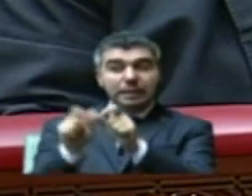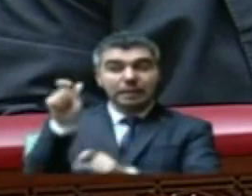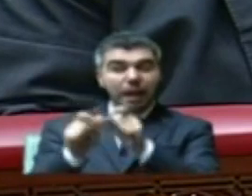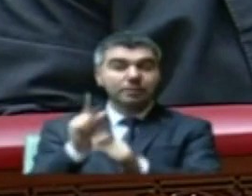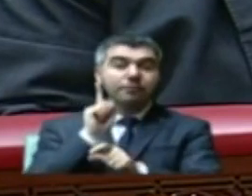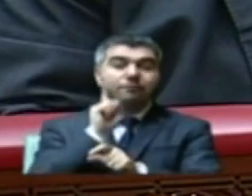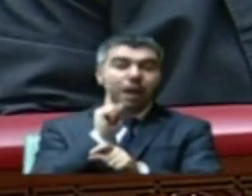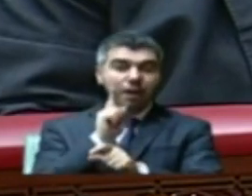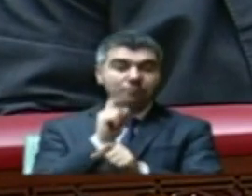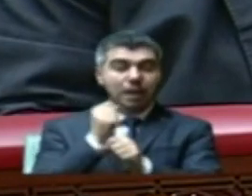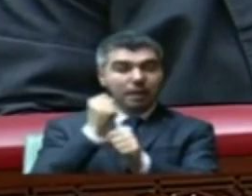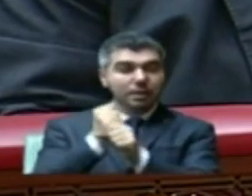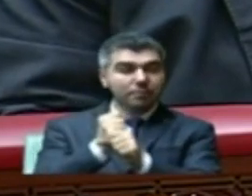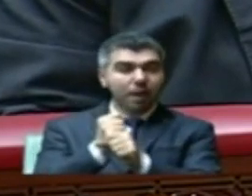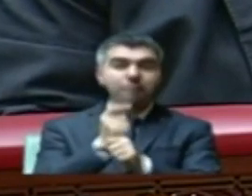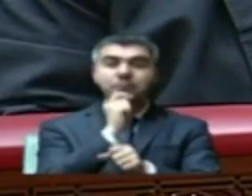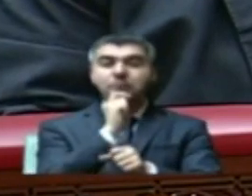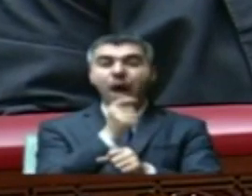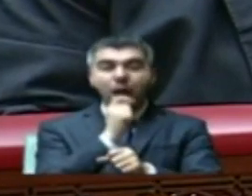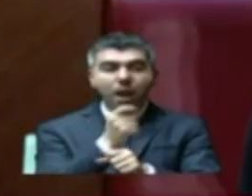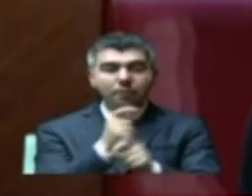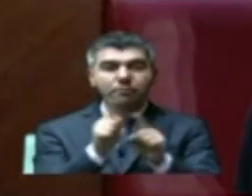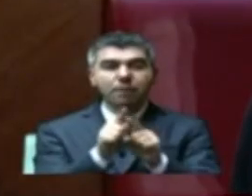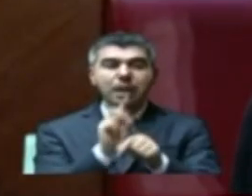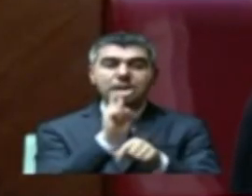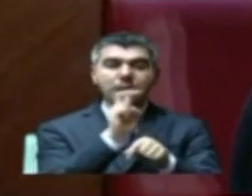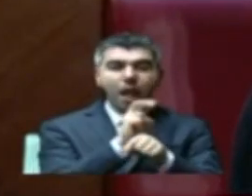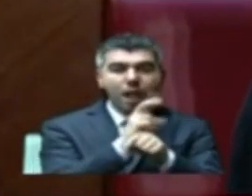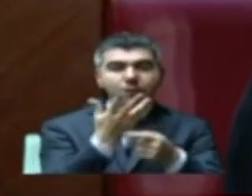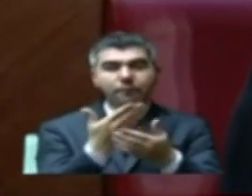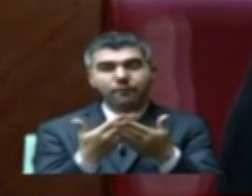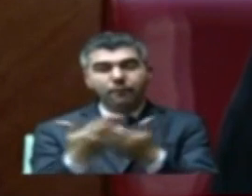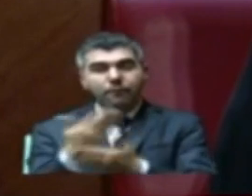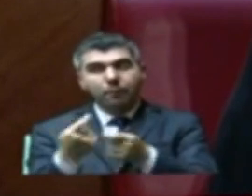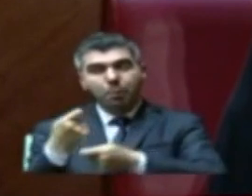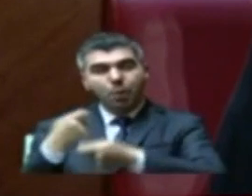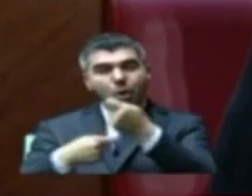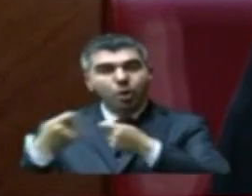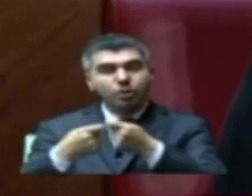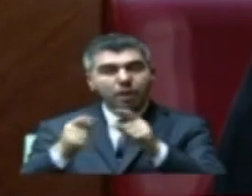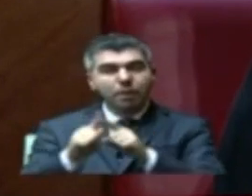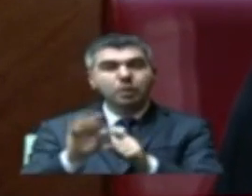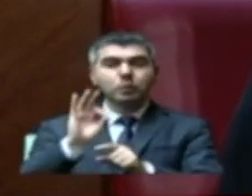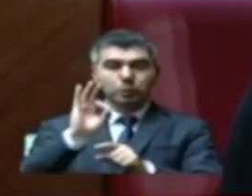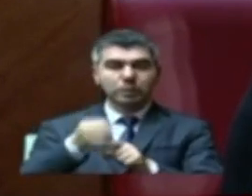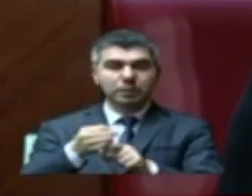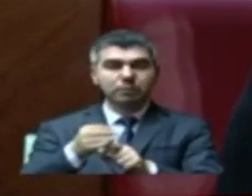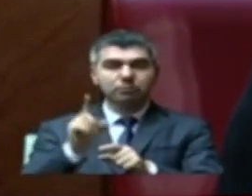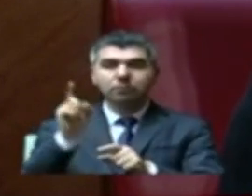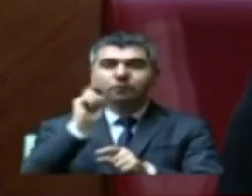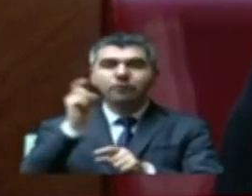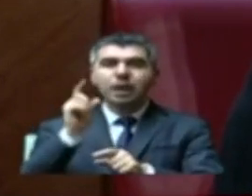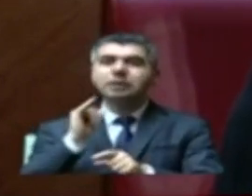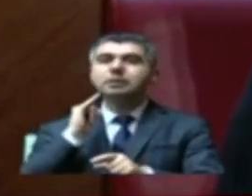كيمكن لهم بفضل الا تطور التمويل والتسويق والعرض كيمكن لهم يساهموا في موارد قارة بالنسبة لهم